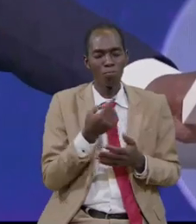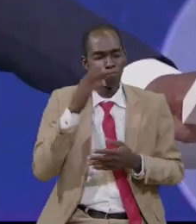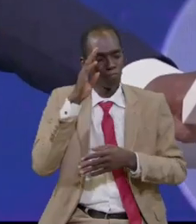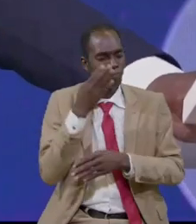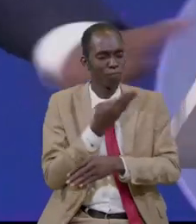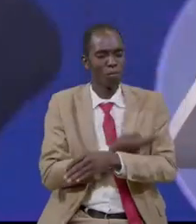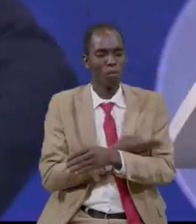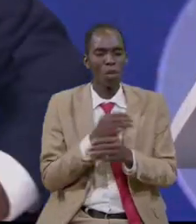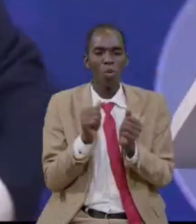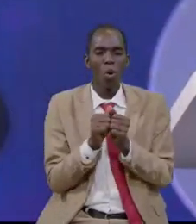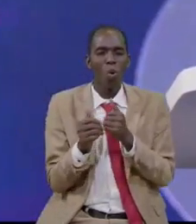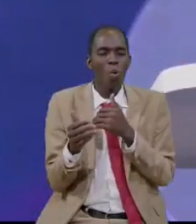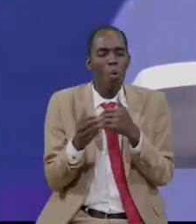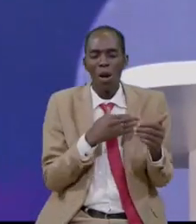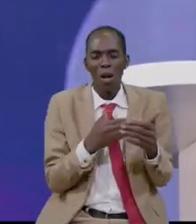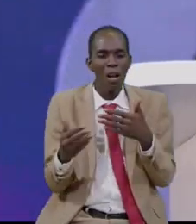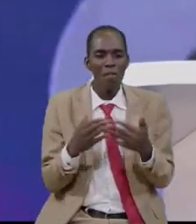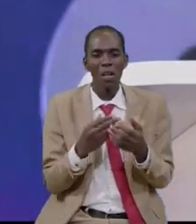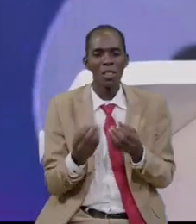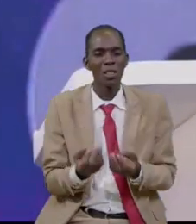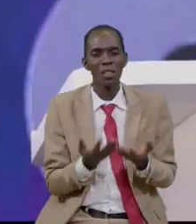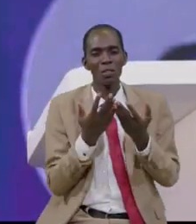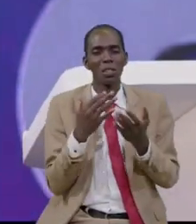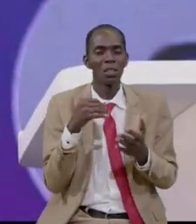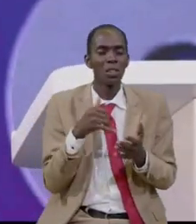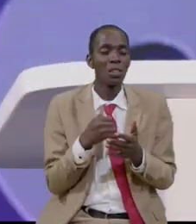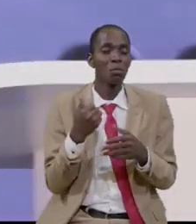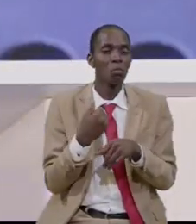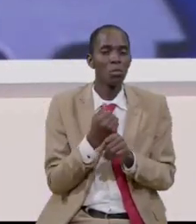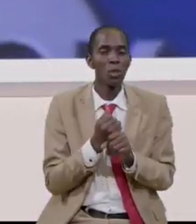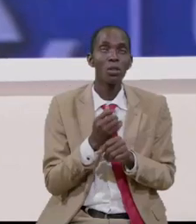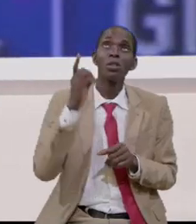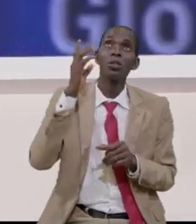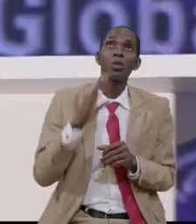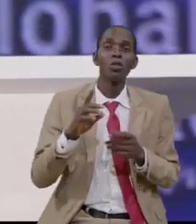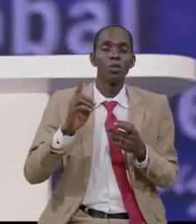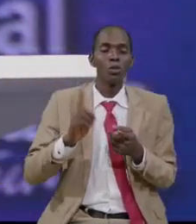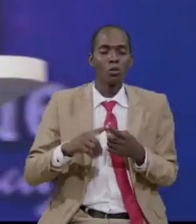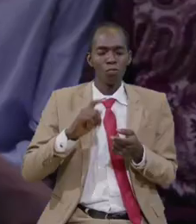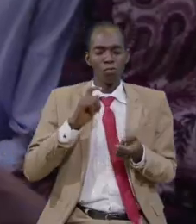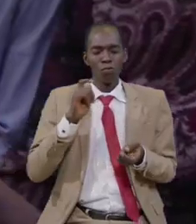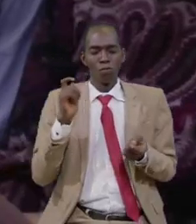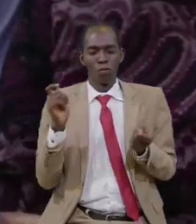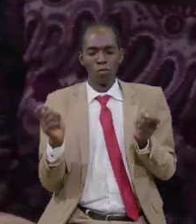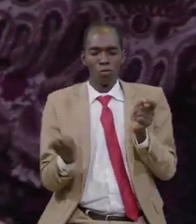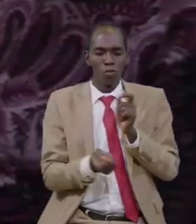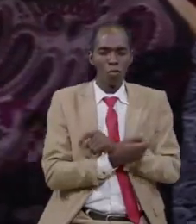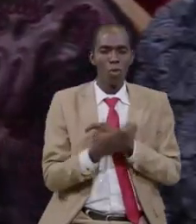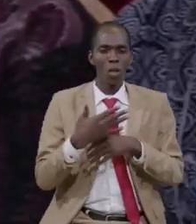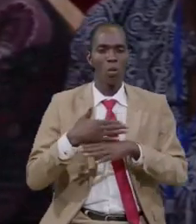Avec tout autre sacrifice, et cela amène Dieu à se détourner de telle personne.